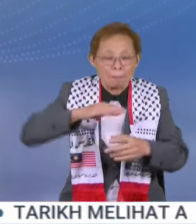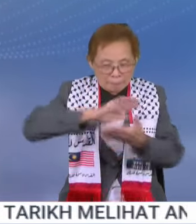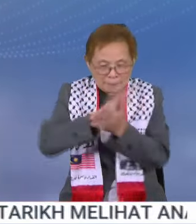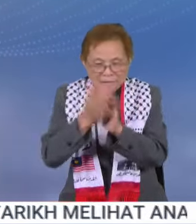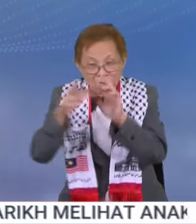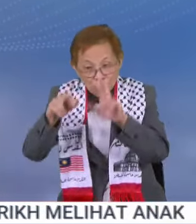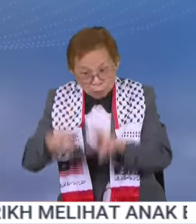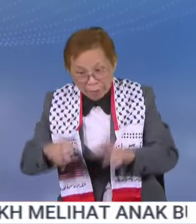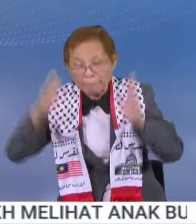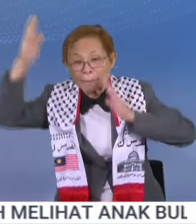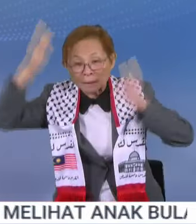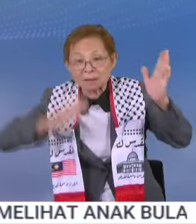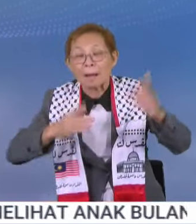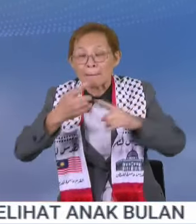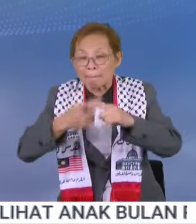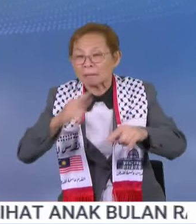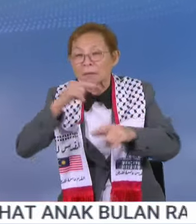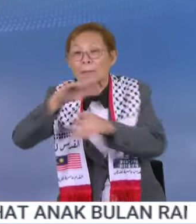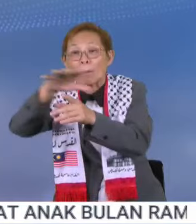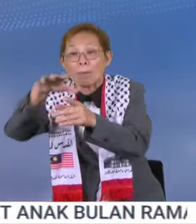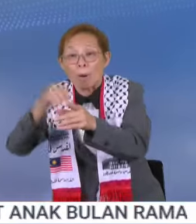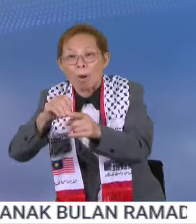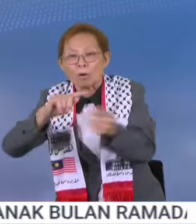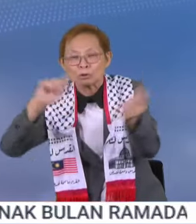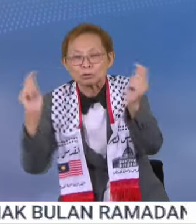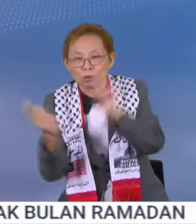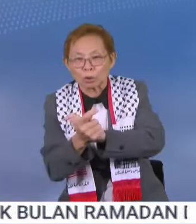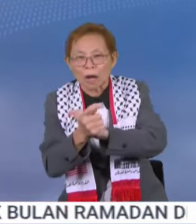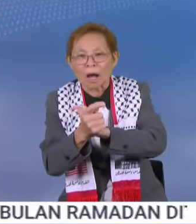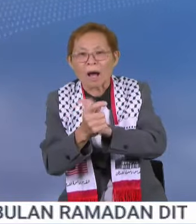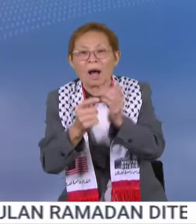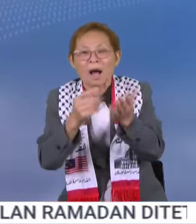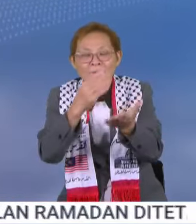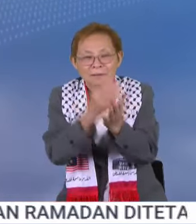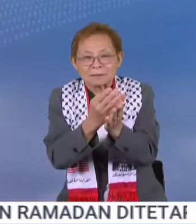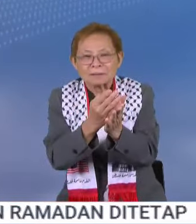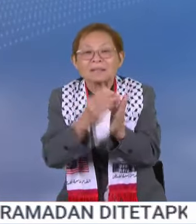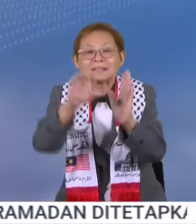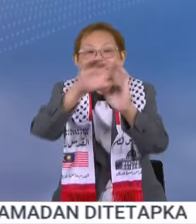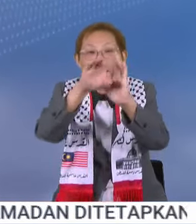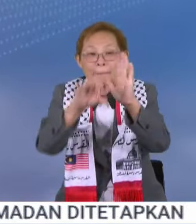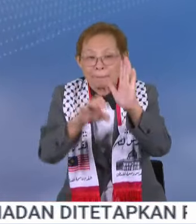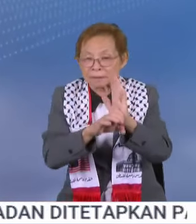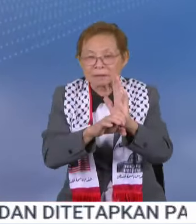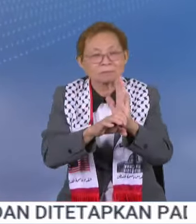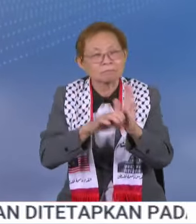penaturalisasian. Bagaimanapun, ia tidak membabitkan penukaran segmen atau silibus sedia ada.